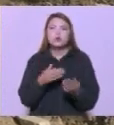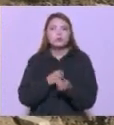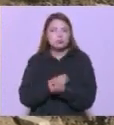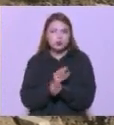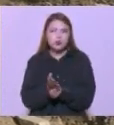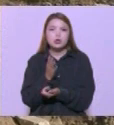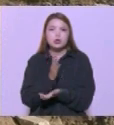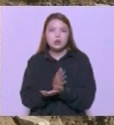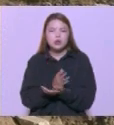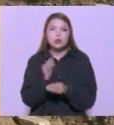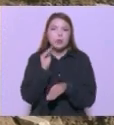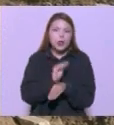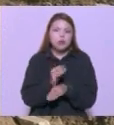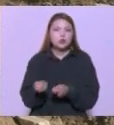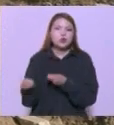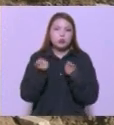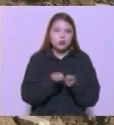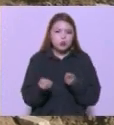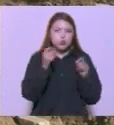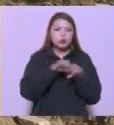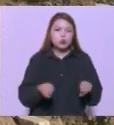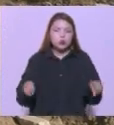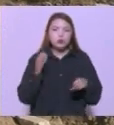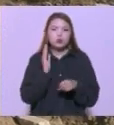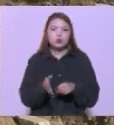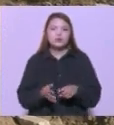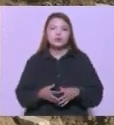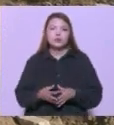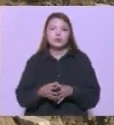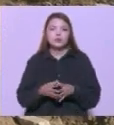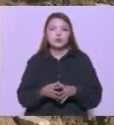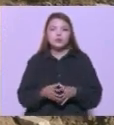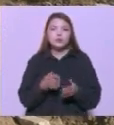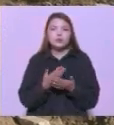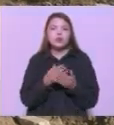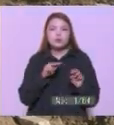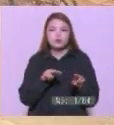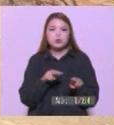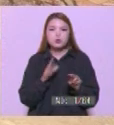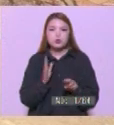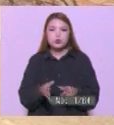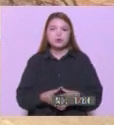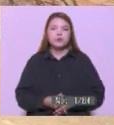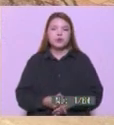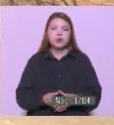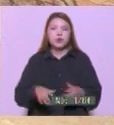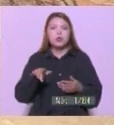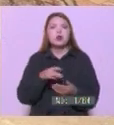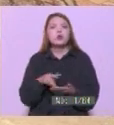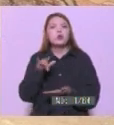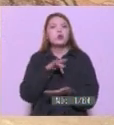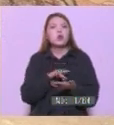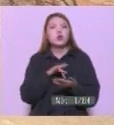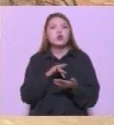қосымша материалдар келе жатыр. Енді бірақ мониторинг жүргізіп тұрамыз. Қаладағы жылу желілерінің